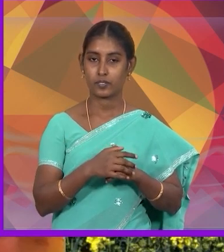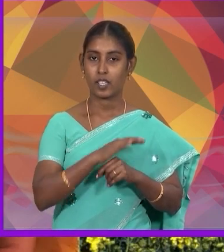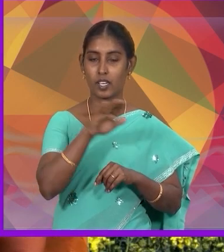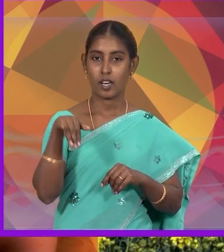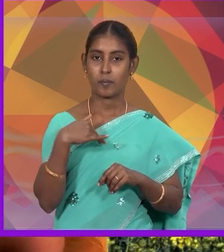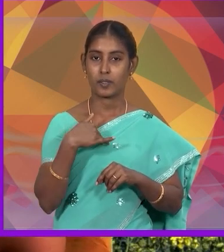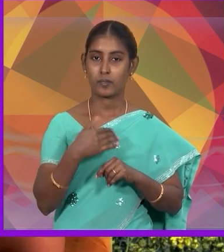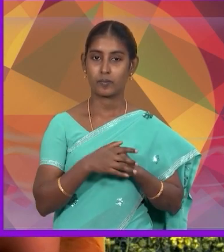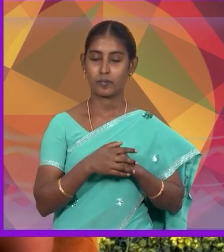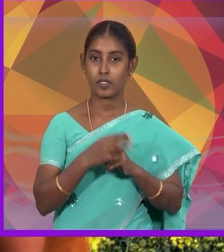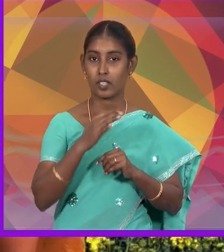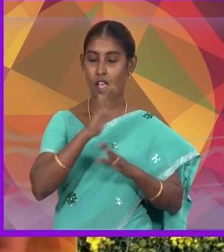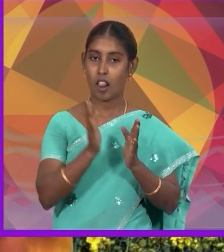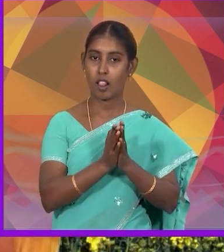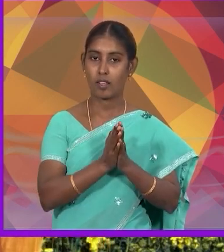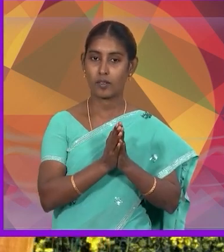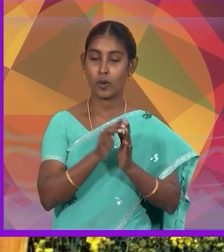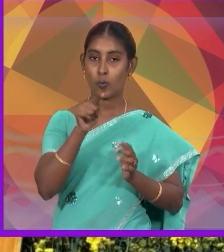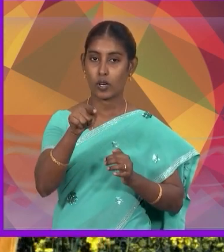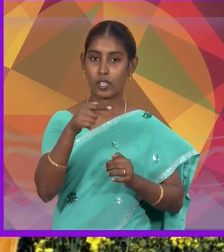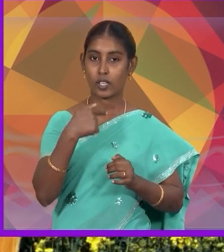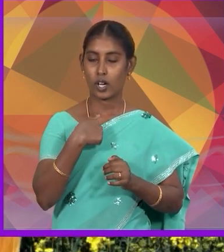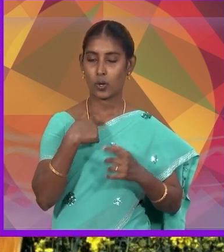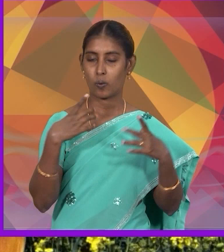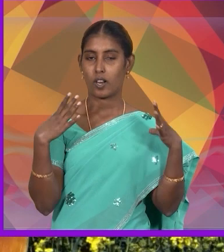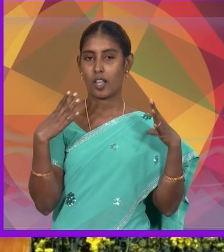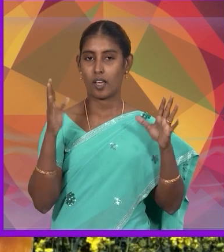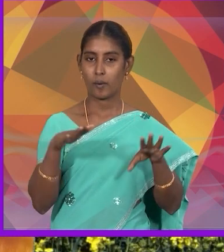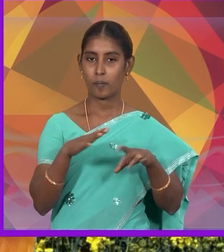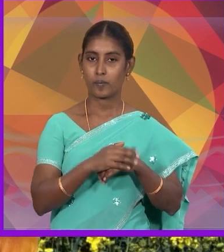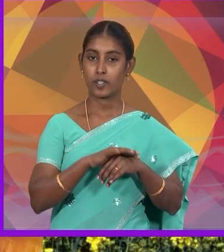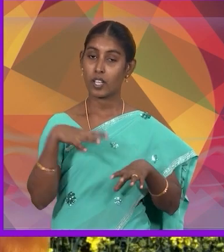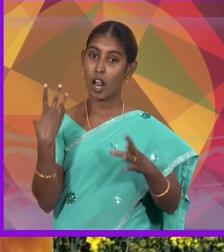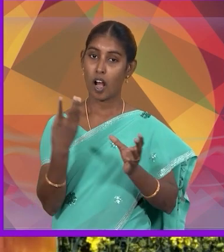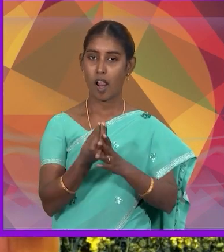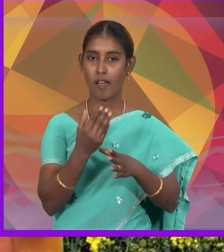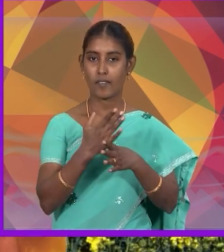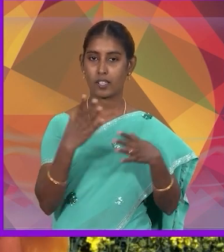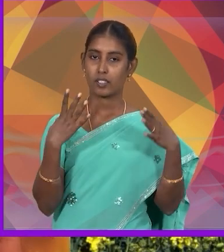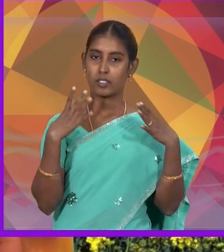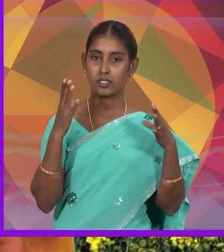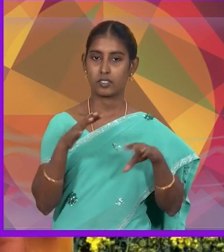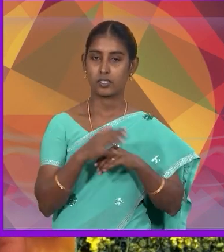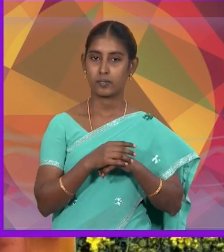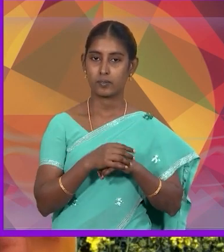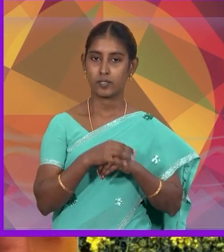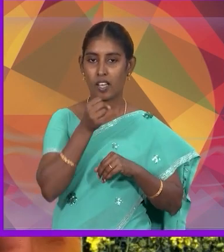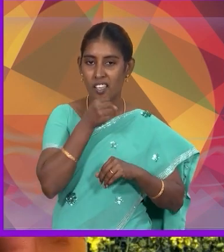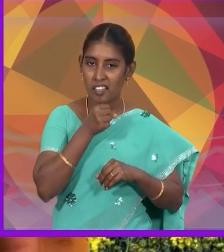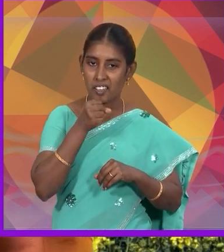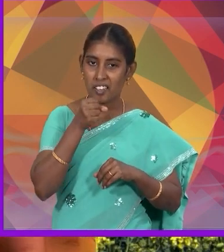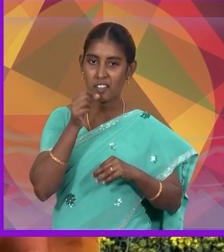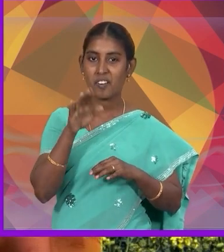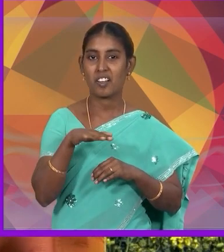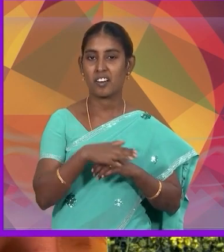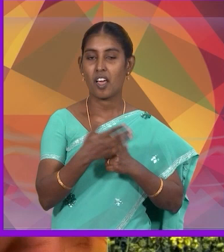நமக்கு எல்லா உனக்கும் எனக்கும் ஓய்வுண்டு, எல்லா பணிக்கும் ஓய்வுண்டு, கிழவன் ஆன